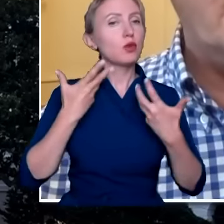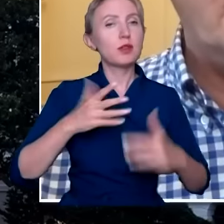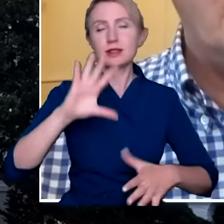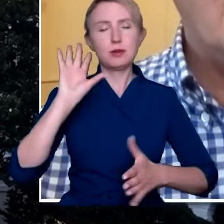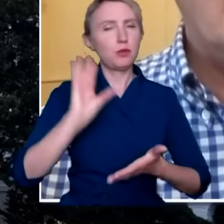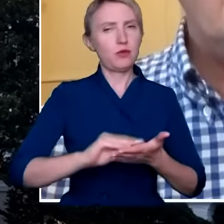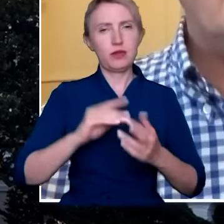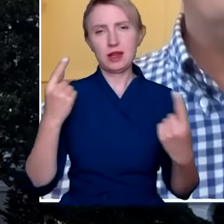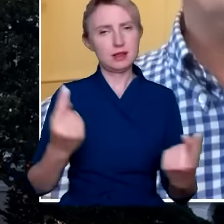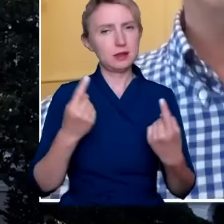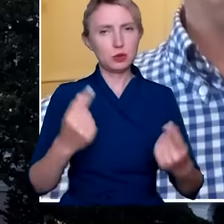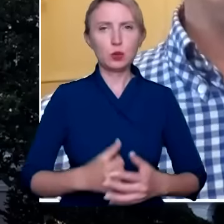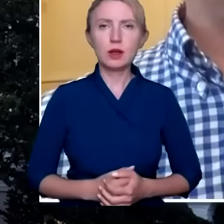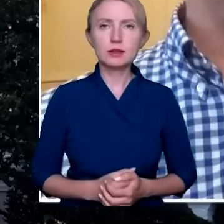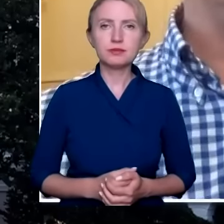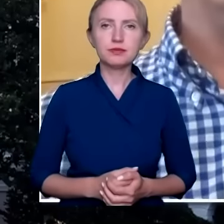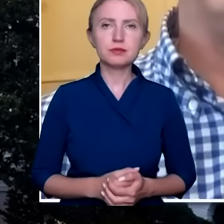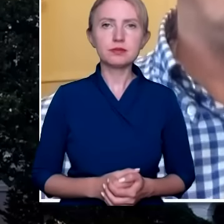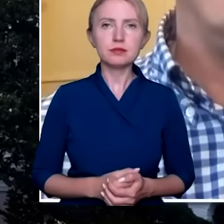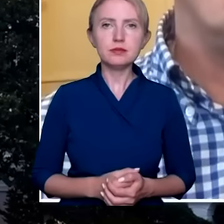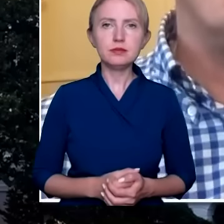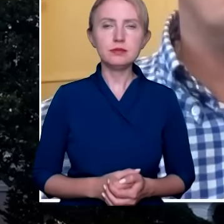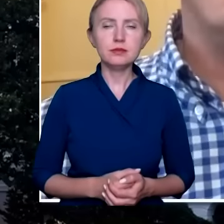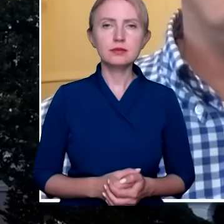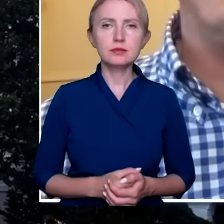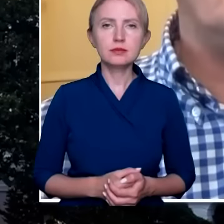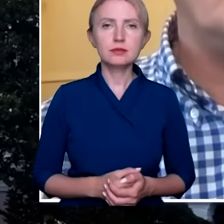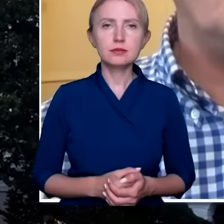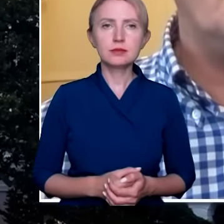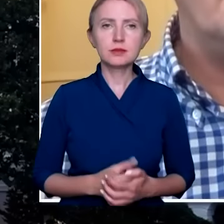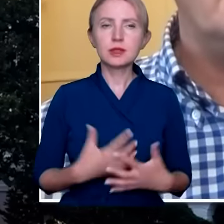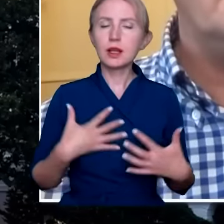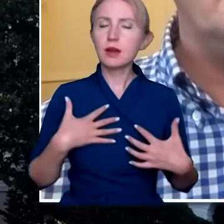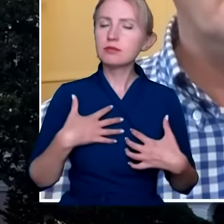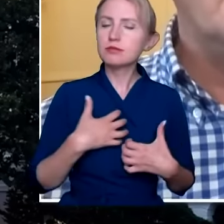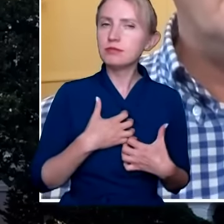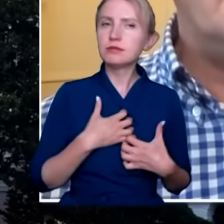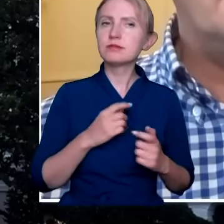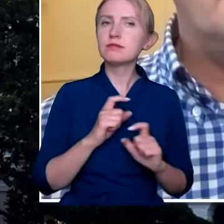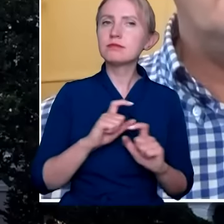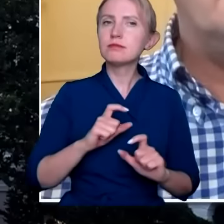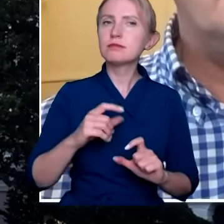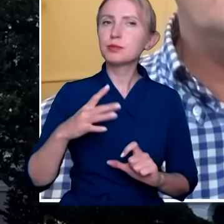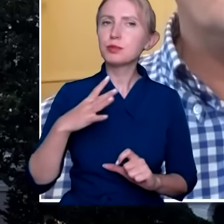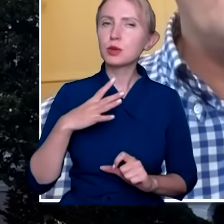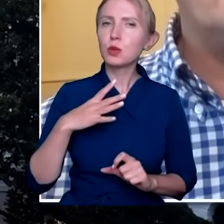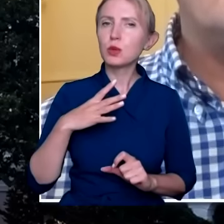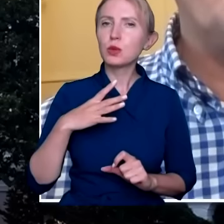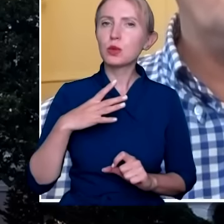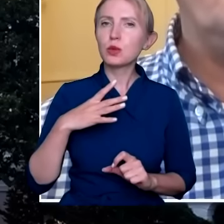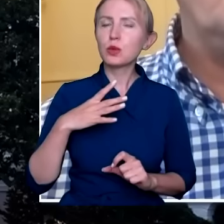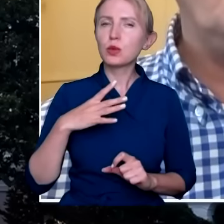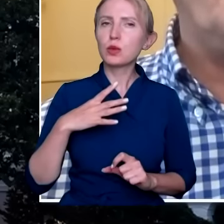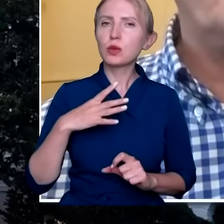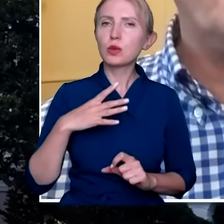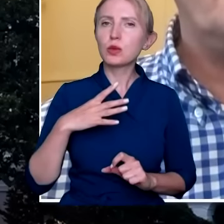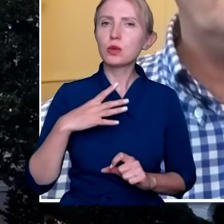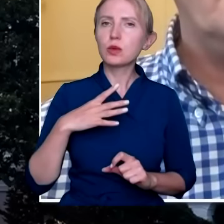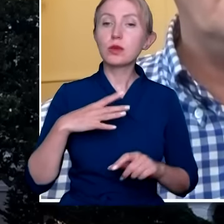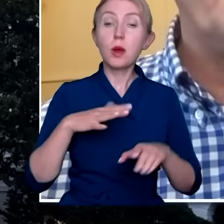tego wydarzenia. I takim chyba najbardziej chwytającym za serce momentem było, kiedy zszedł z